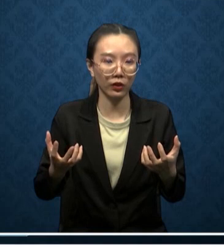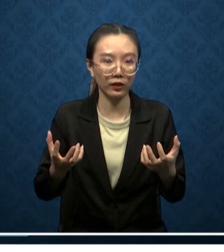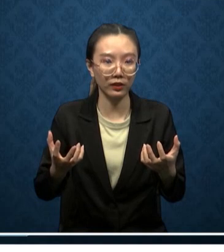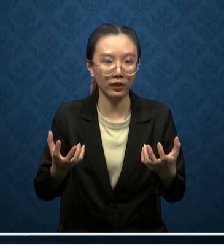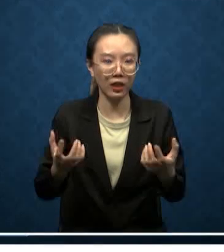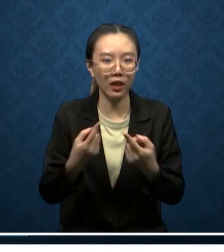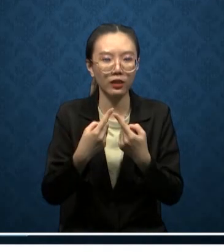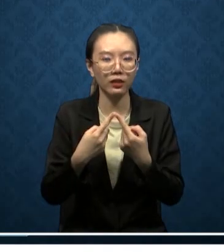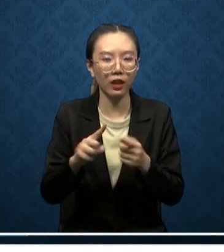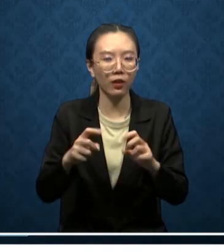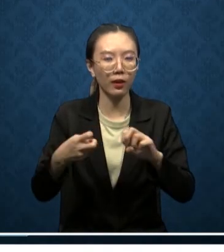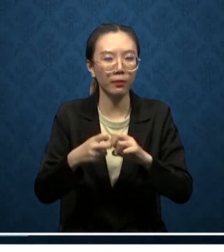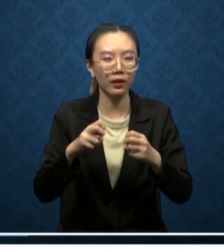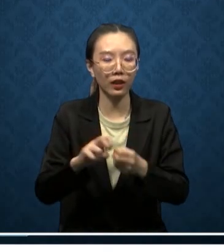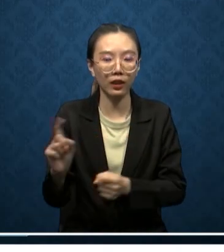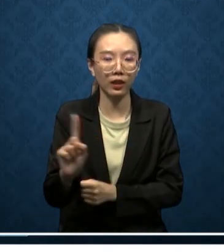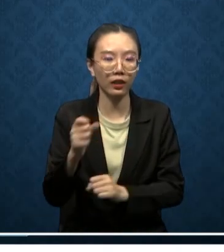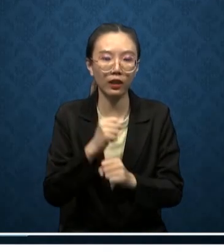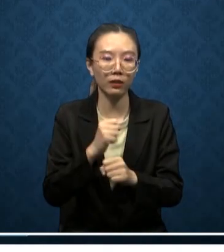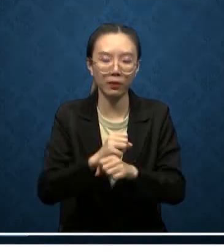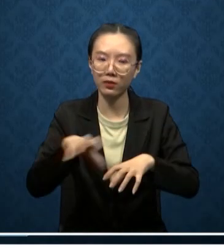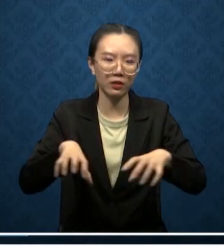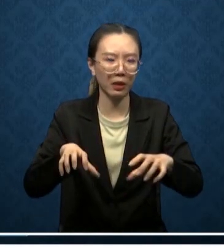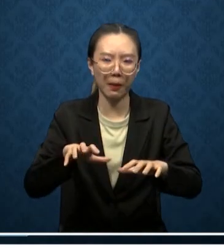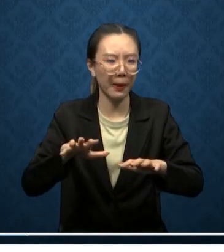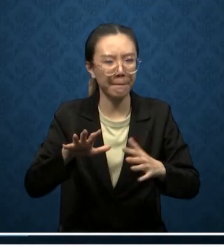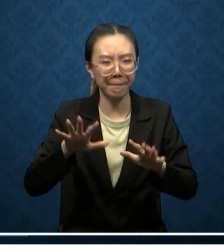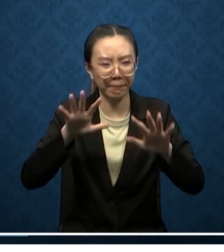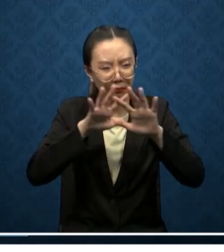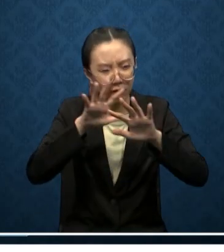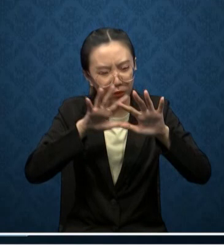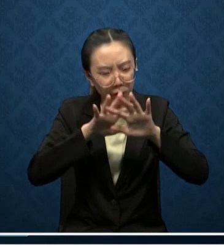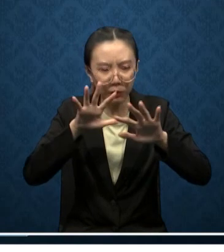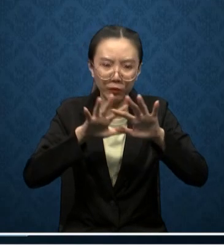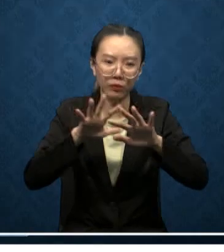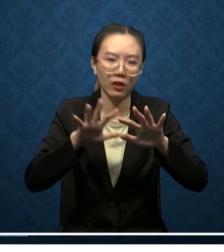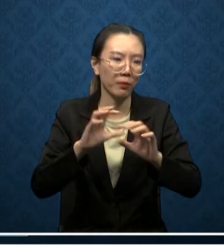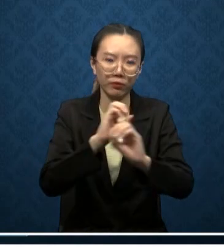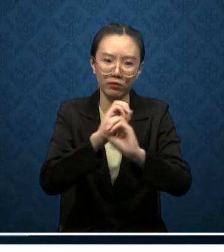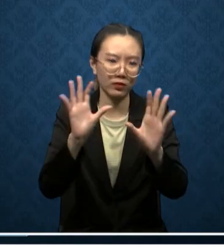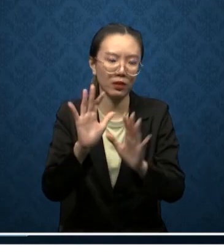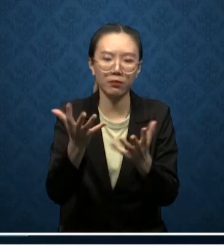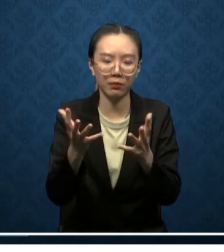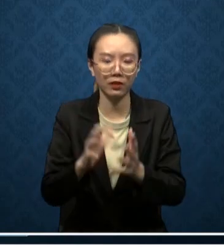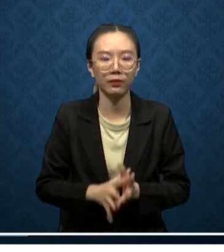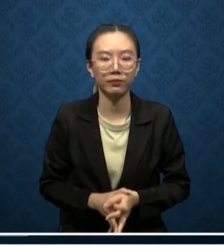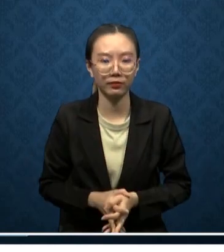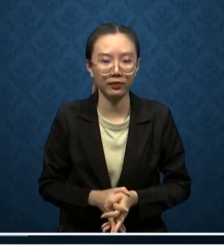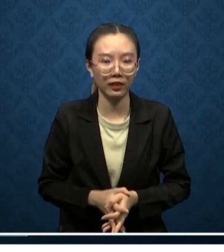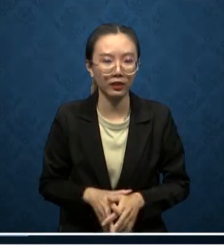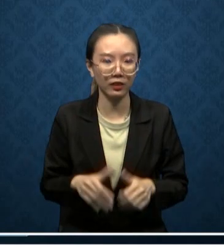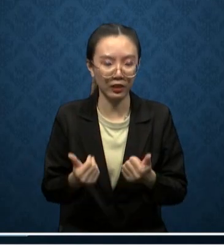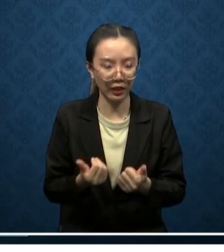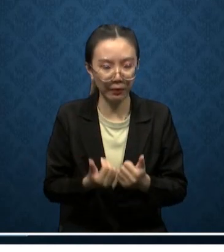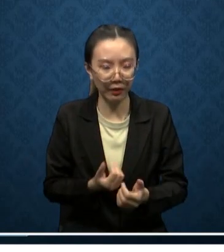พบว่าการดำเนินการและเป้าหมายของการดำเนินการไม่ชัดเจนไม่ได้มีการวิเคราะห์ในเชิงเศรษฐกิจในเรื่องของผลตอบแทนนะครับยังอยู่ในขั้น